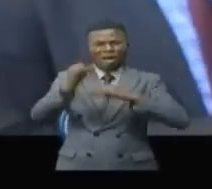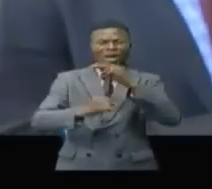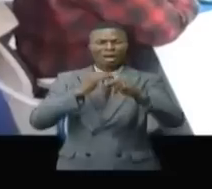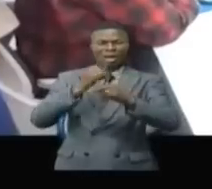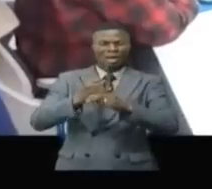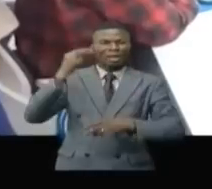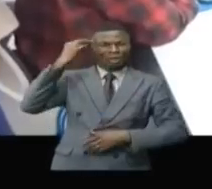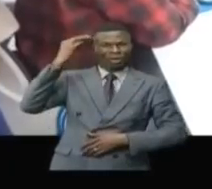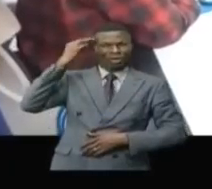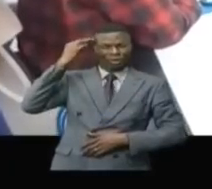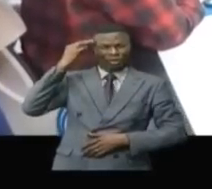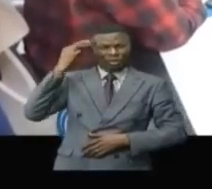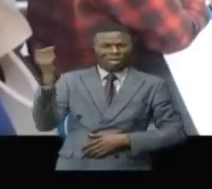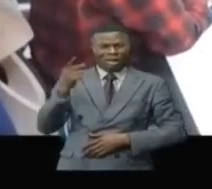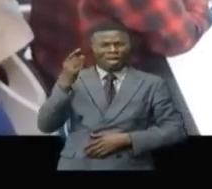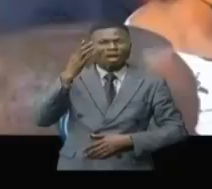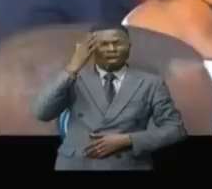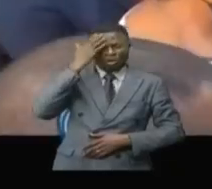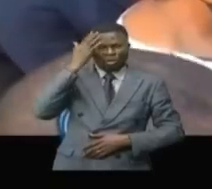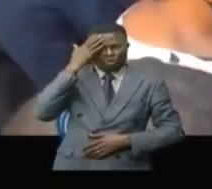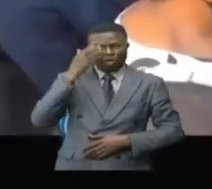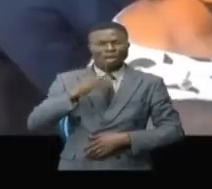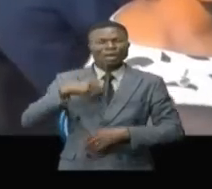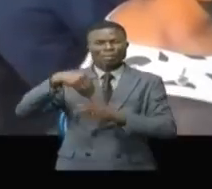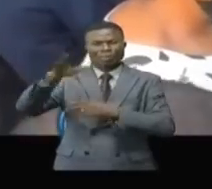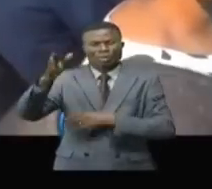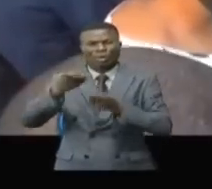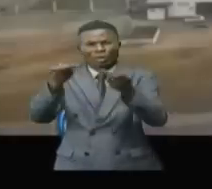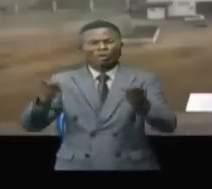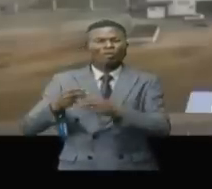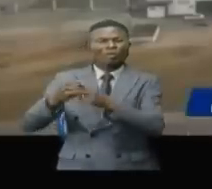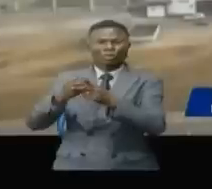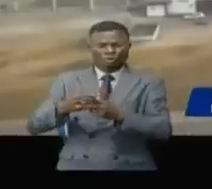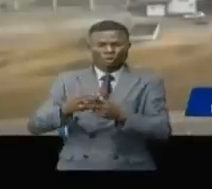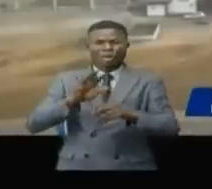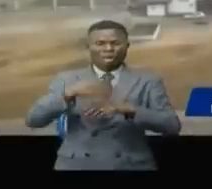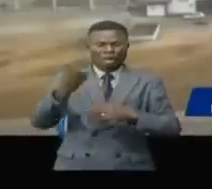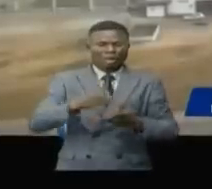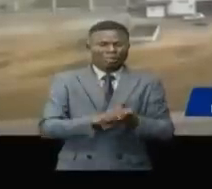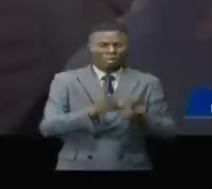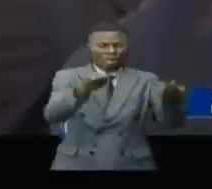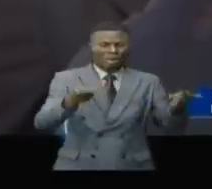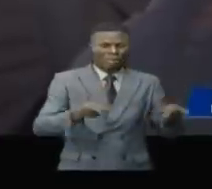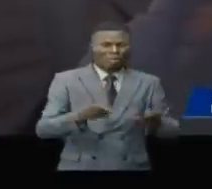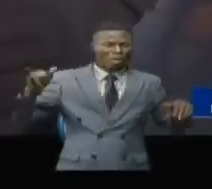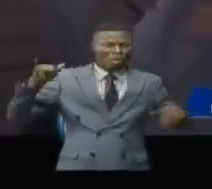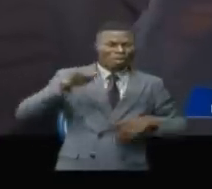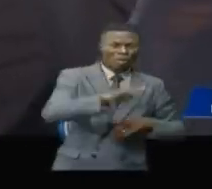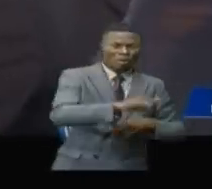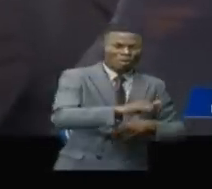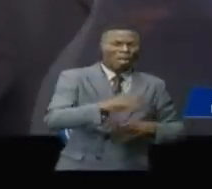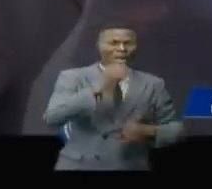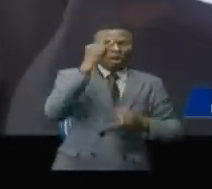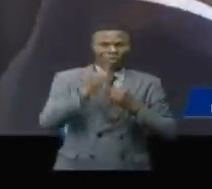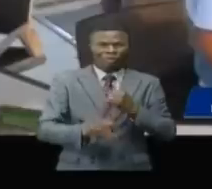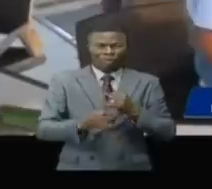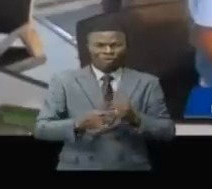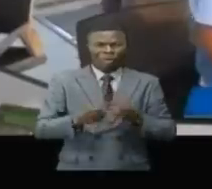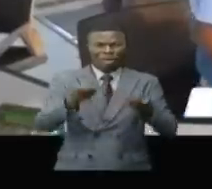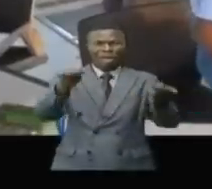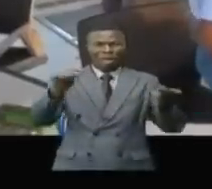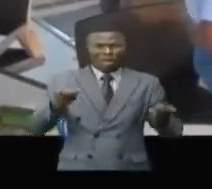d'Ondjili. Ils se sont rendus d'abord au centre de contrôle, ensuite à l'aérogare modulaire pour terminer à la